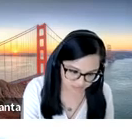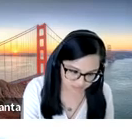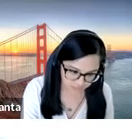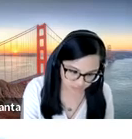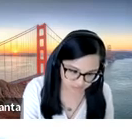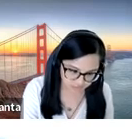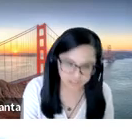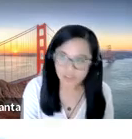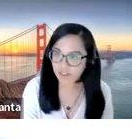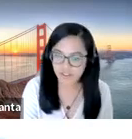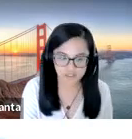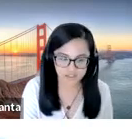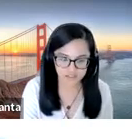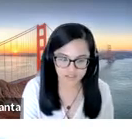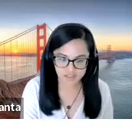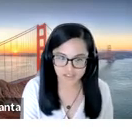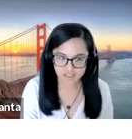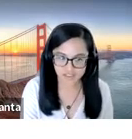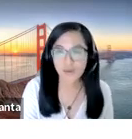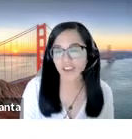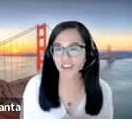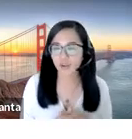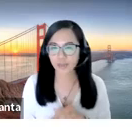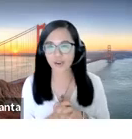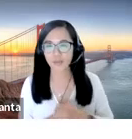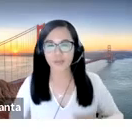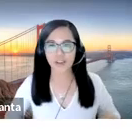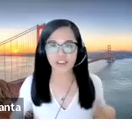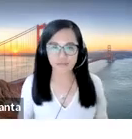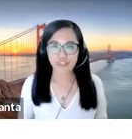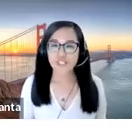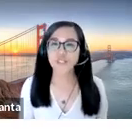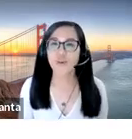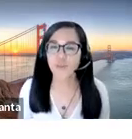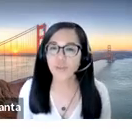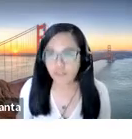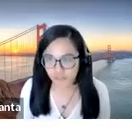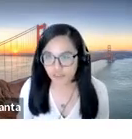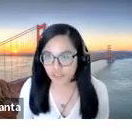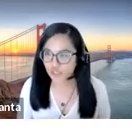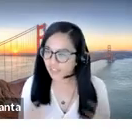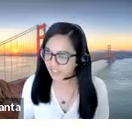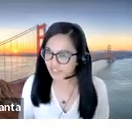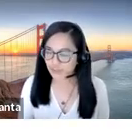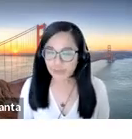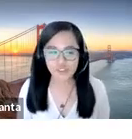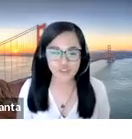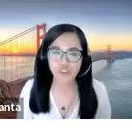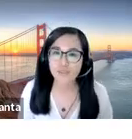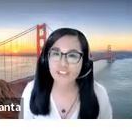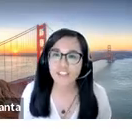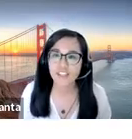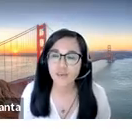Give me one second. Okay, here we go. So without further ado, I'd like to